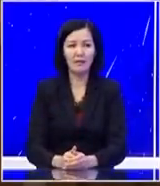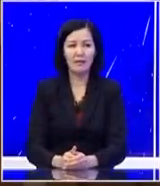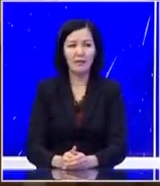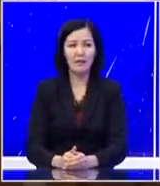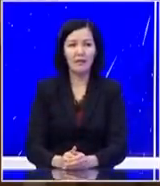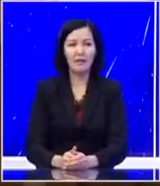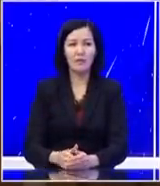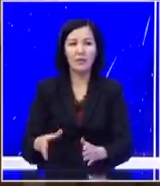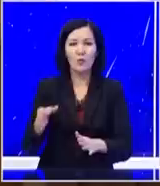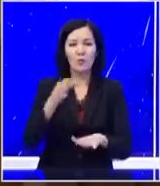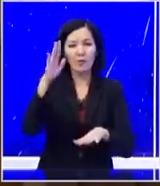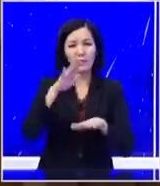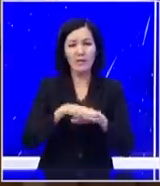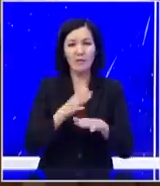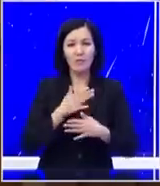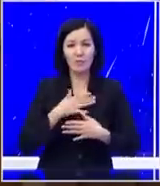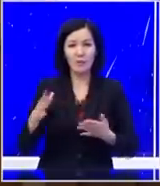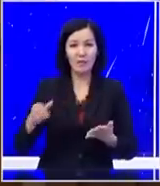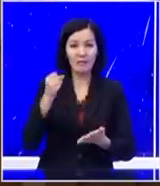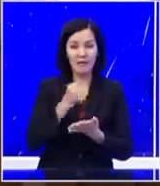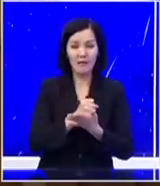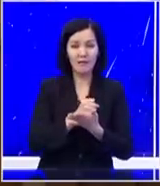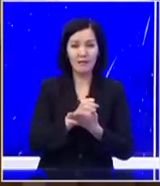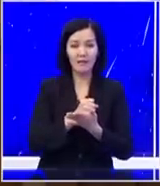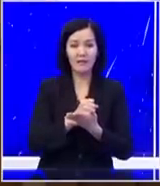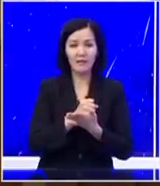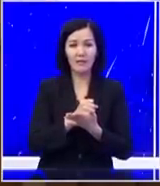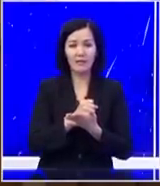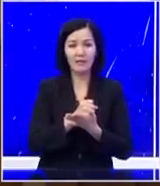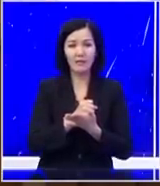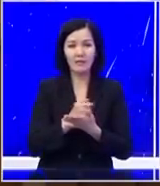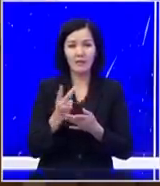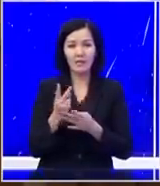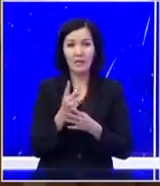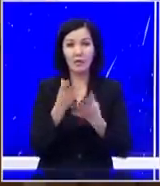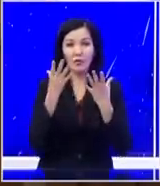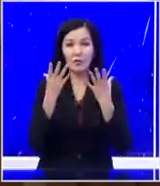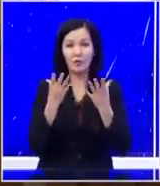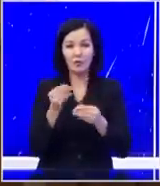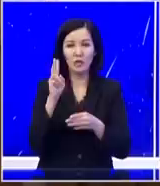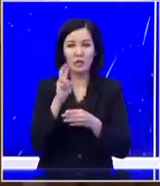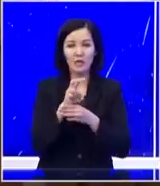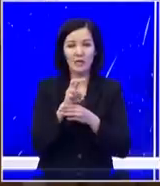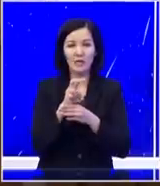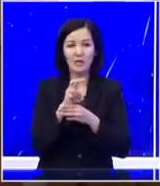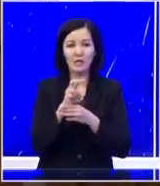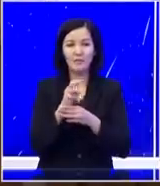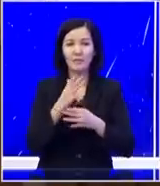Облыстың басшысы болып тағайындағанда, елбасы тағайындағанда мен екінші күні келдім. Сондай сізге